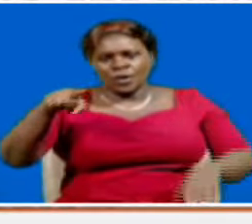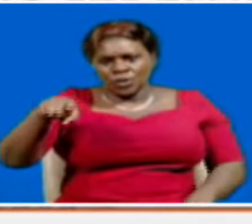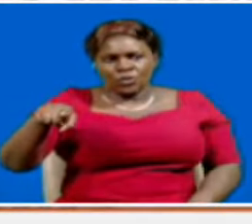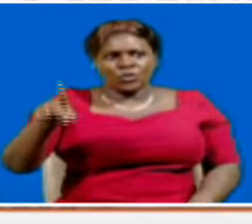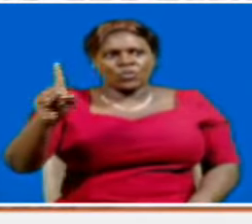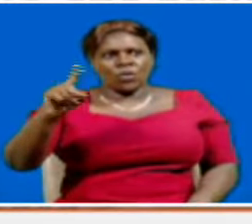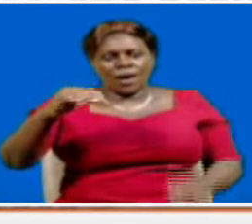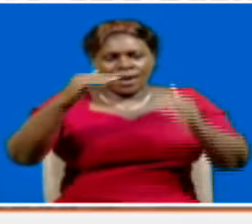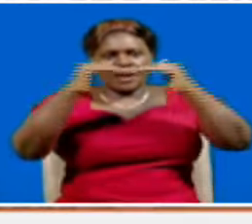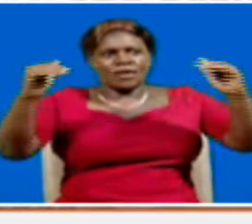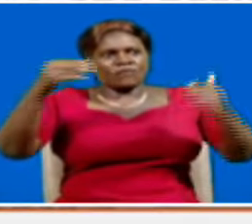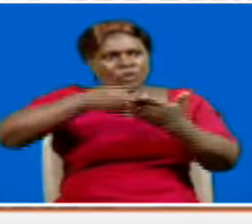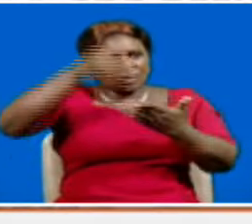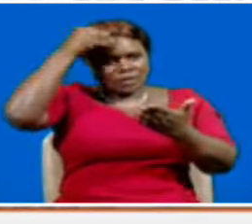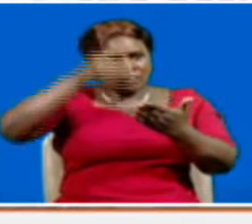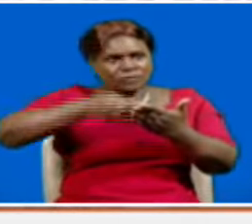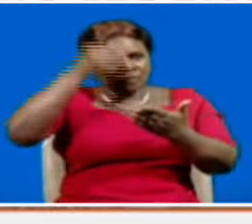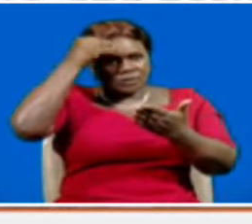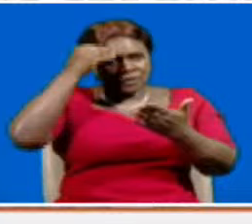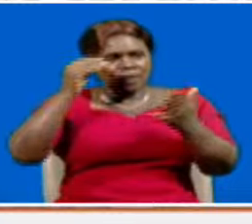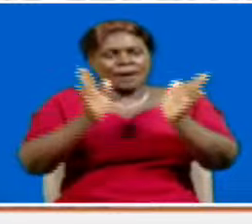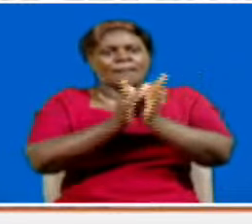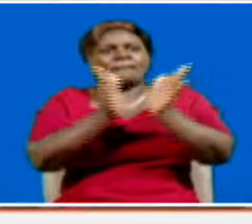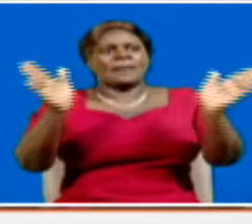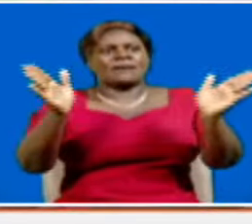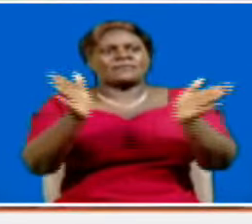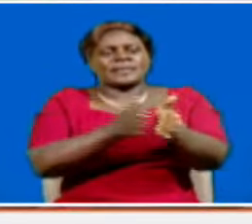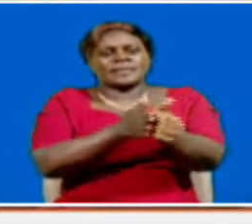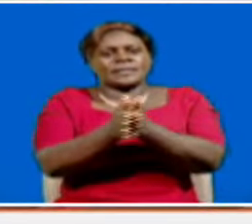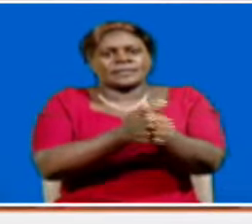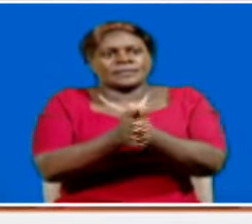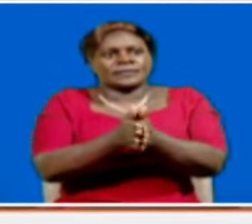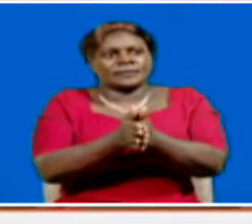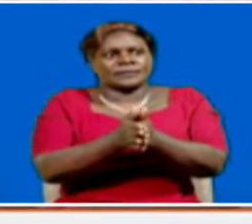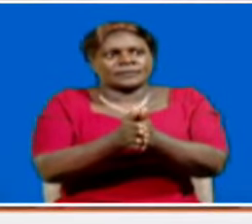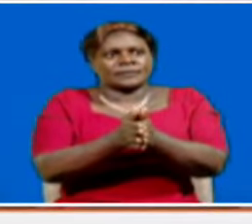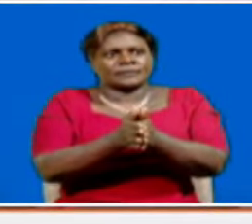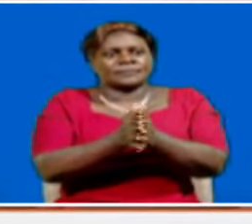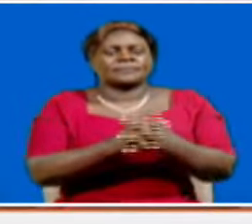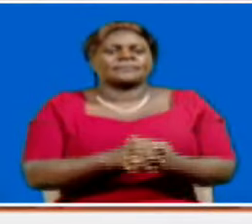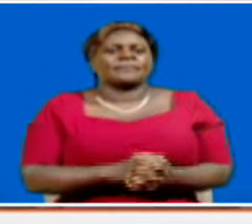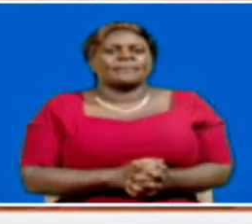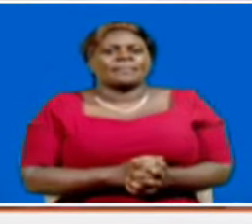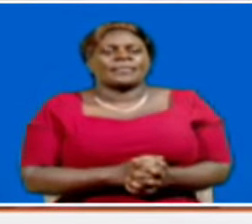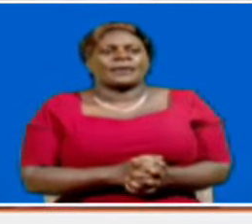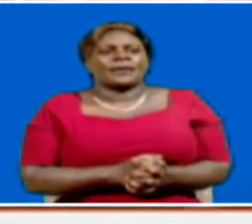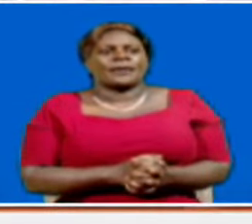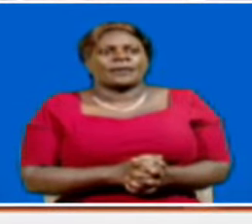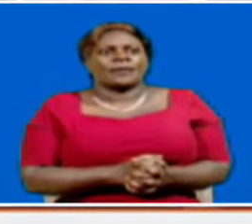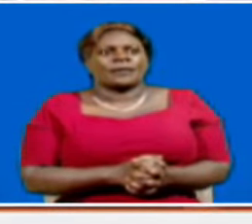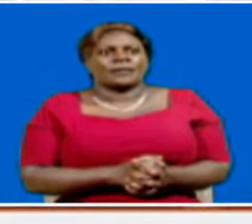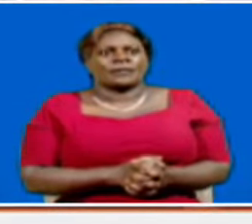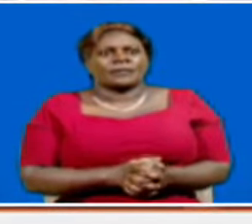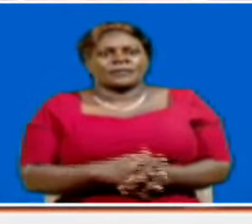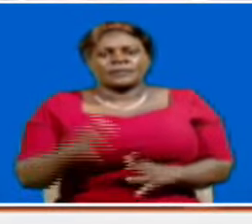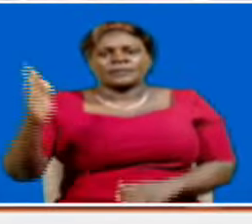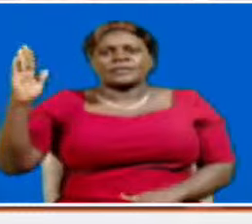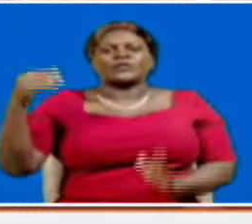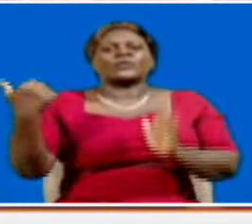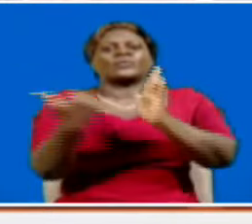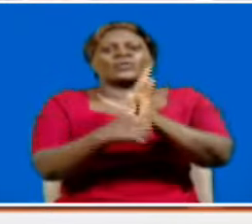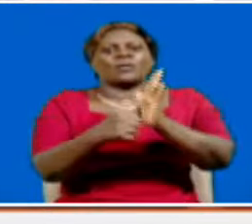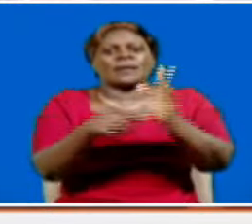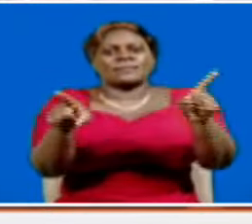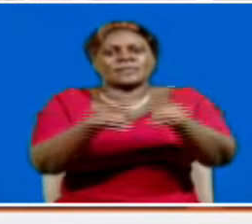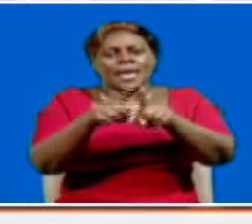of education, it should be a matter of public interest. That aside, the leaders delved into the runaway insecurity in the Kerio